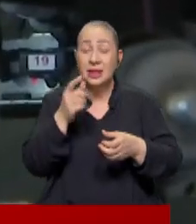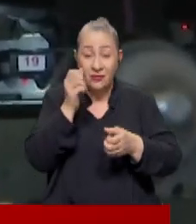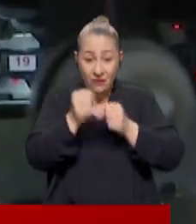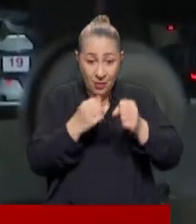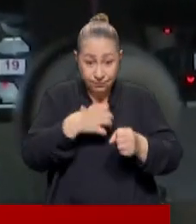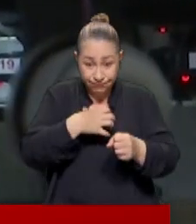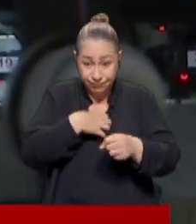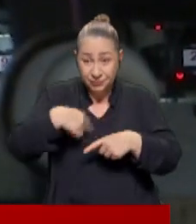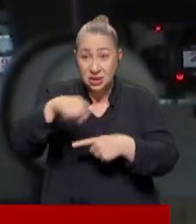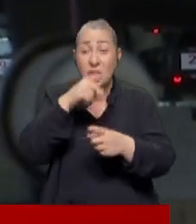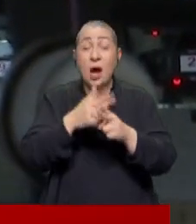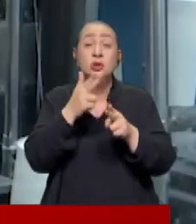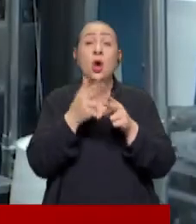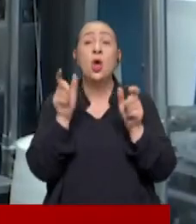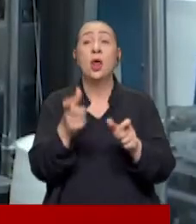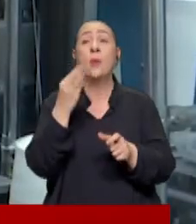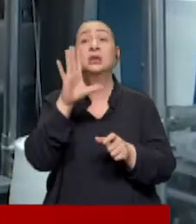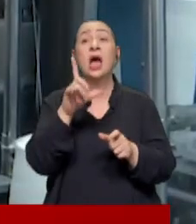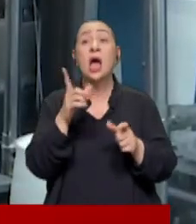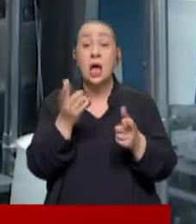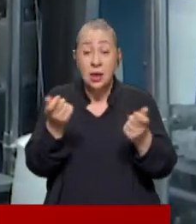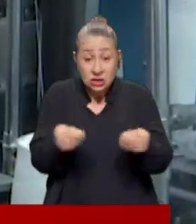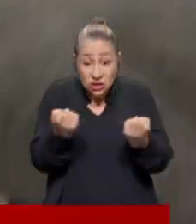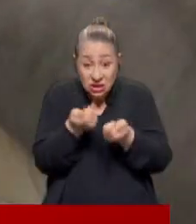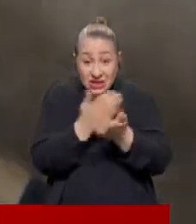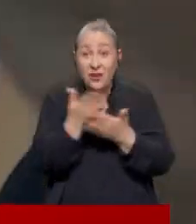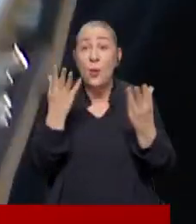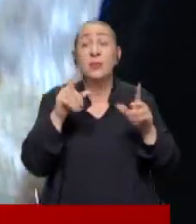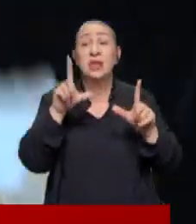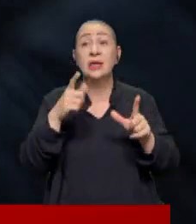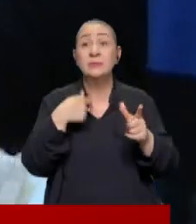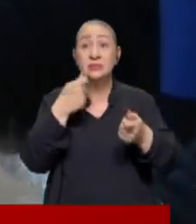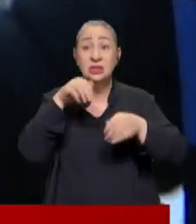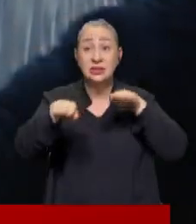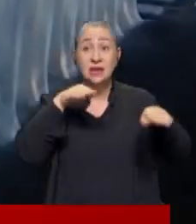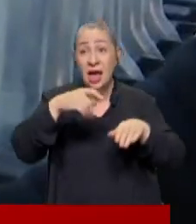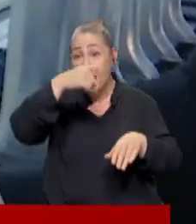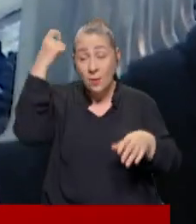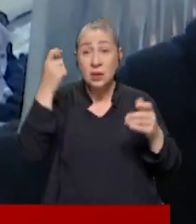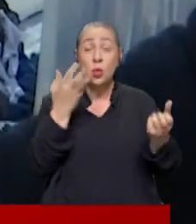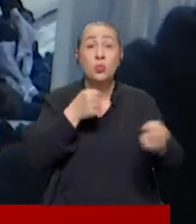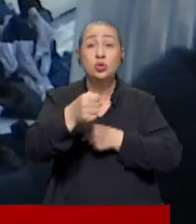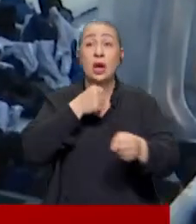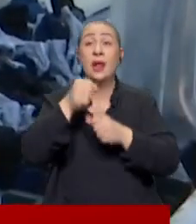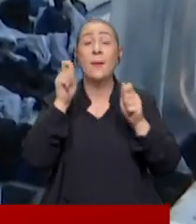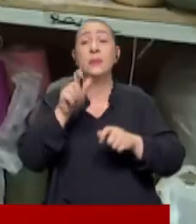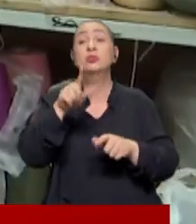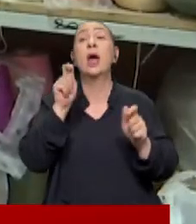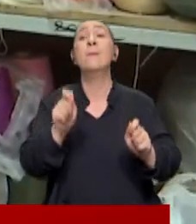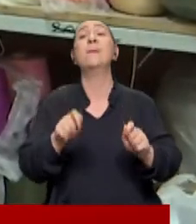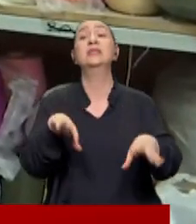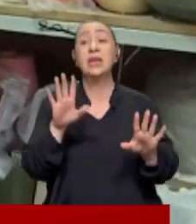için acil önlem alınmasını istiyor. Üretimin ayakta kalması gerekiyor. Bizim istihdam anlamında, emek anlamında mücadele etmemiz gerekiyor. Bunu